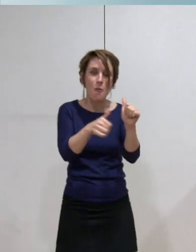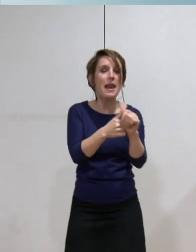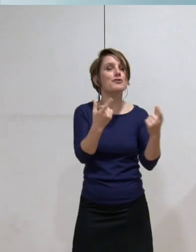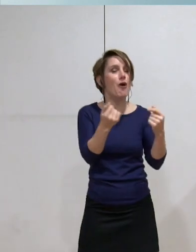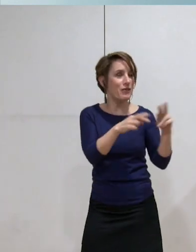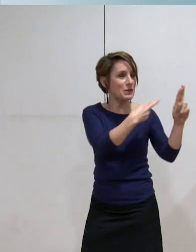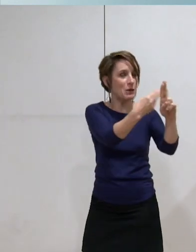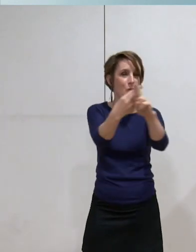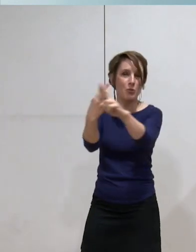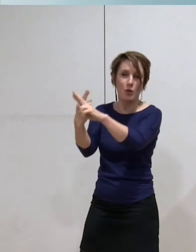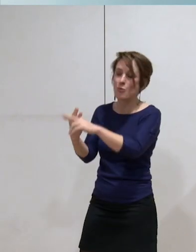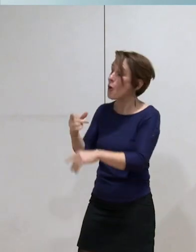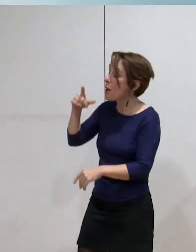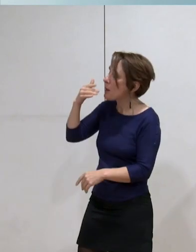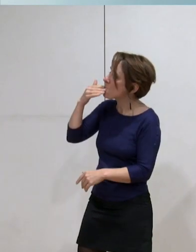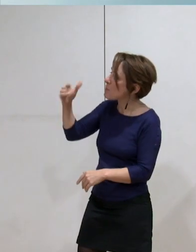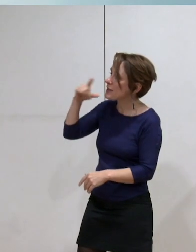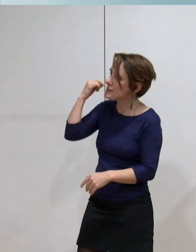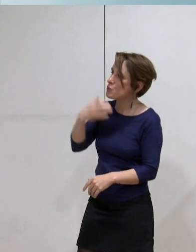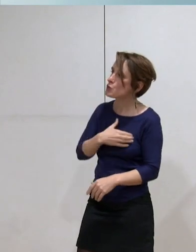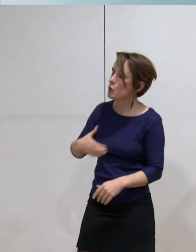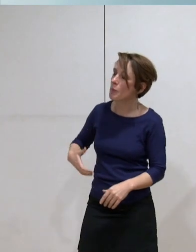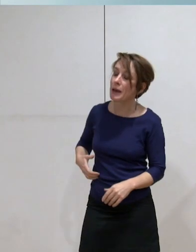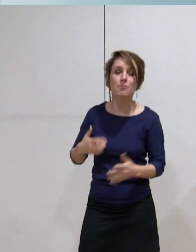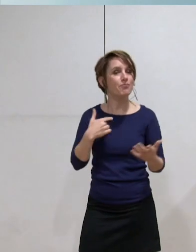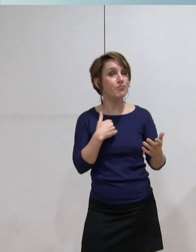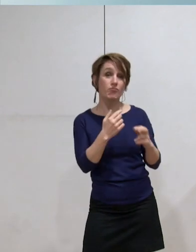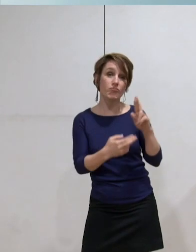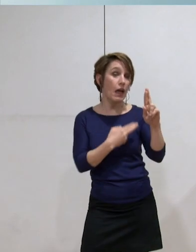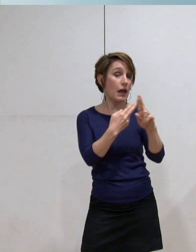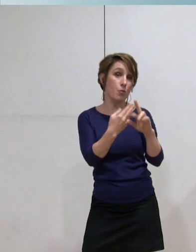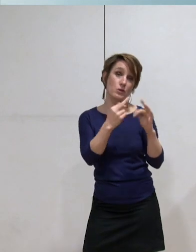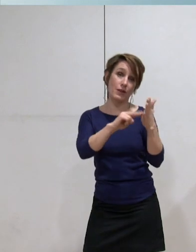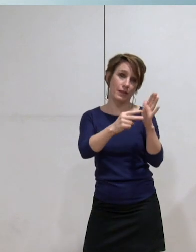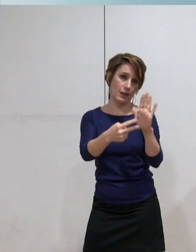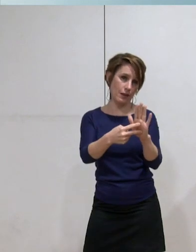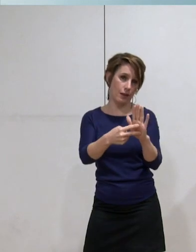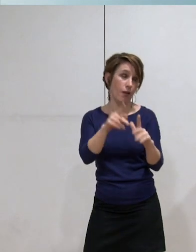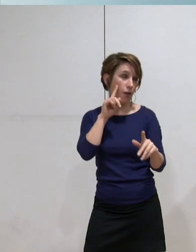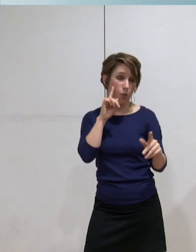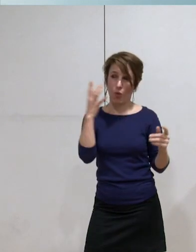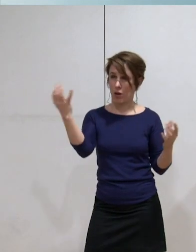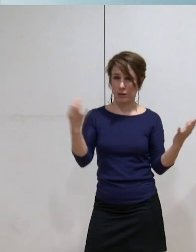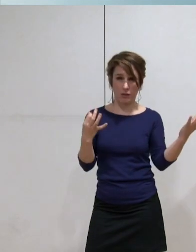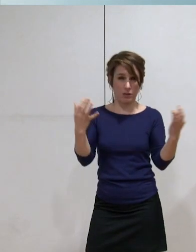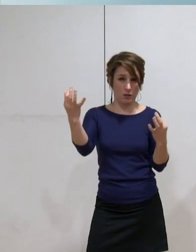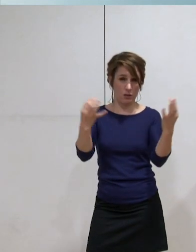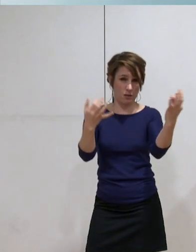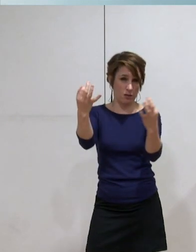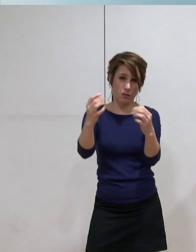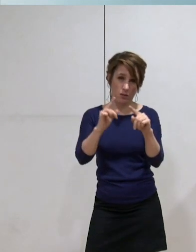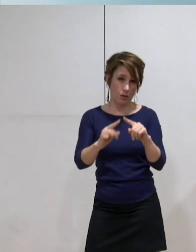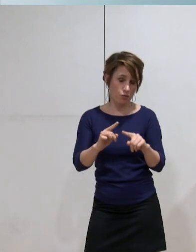conclus merci Monsieur le Maire quelques réponses techniques en fait parce que j'ai entendu ça et là un certain nombre de choses